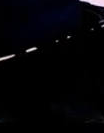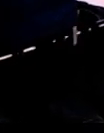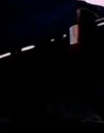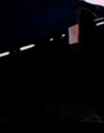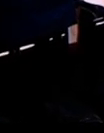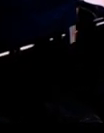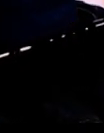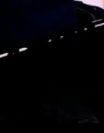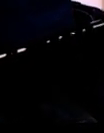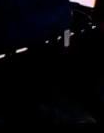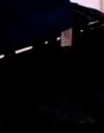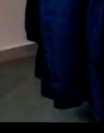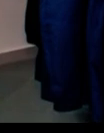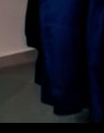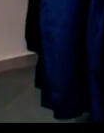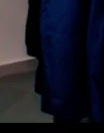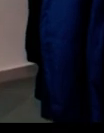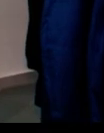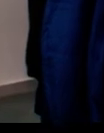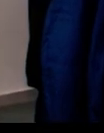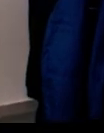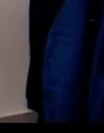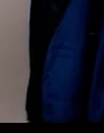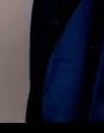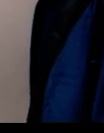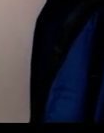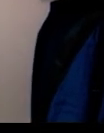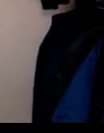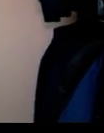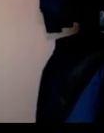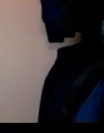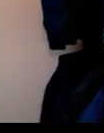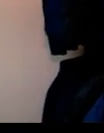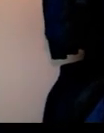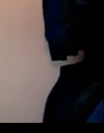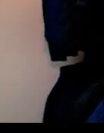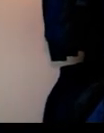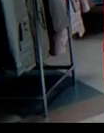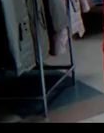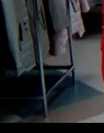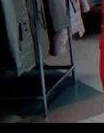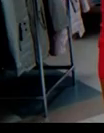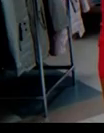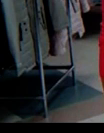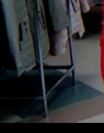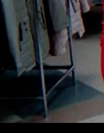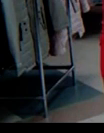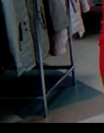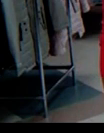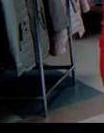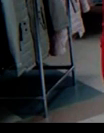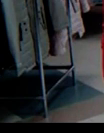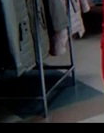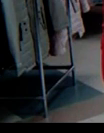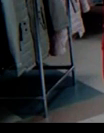актуальная классика для взрослых – самые популярные модели среди мужчин. Оригинальные модели, большой ассортимент от размера от 42